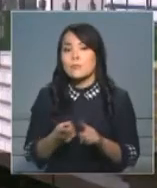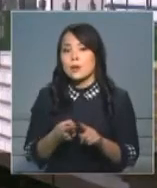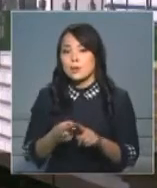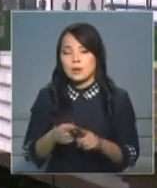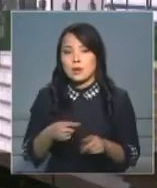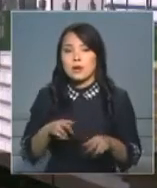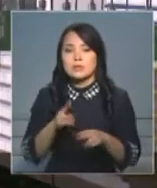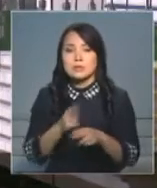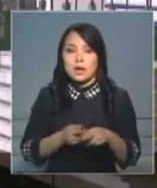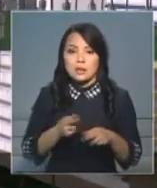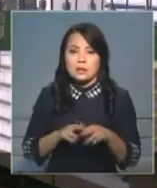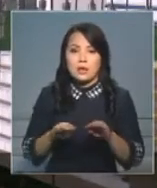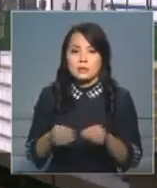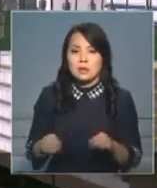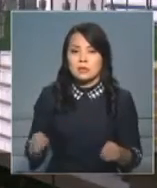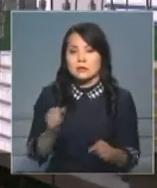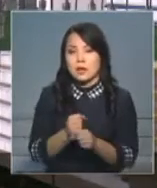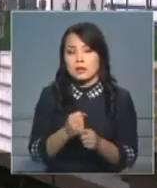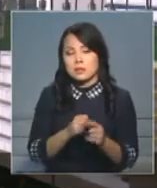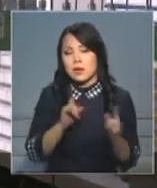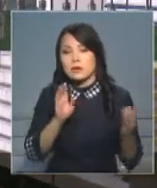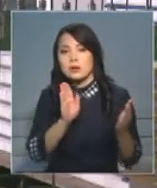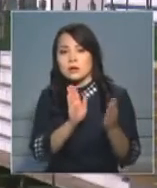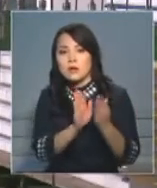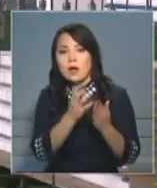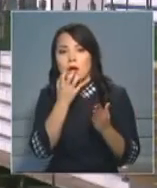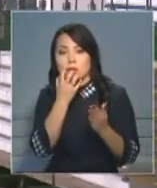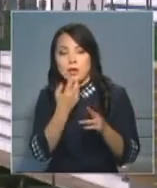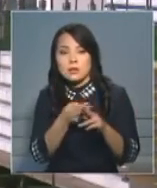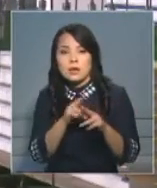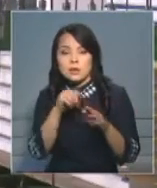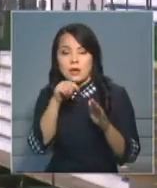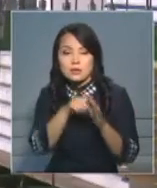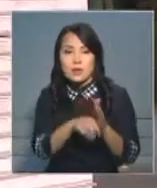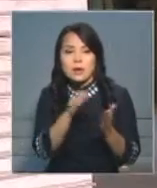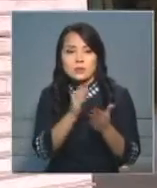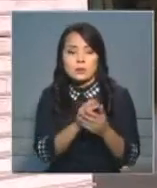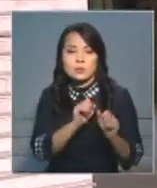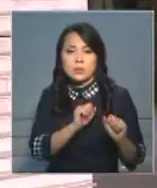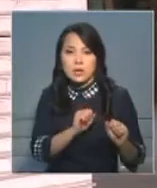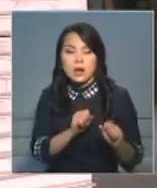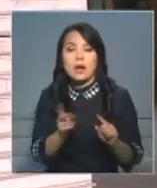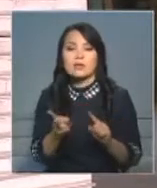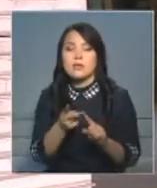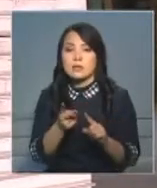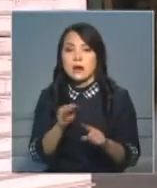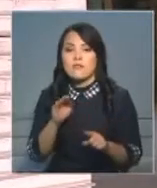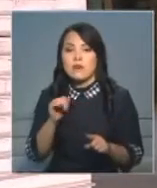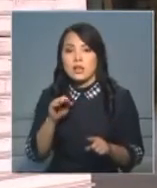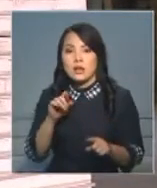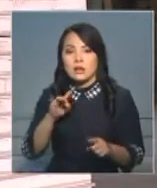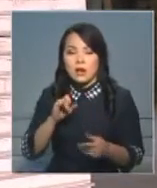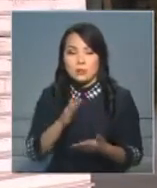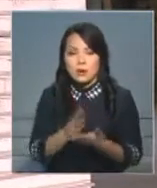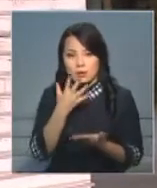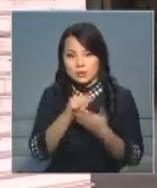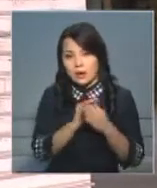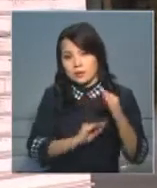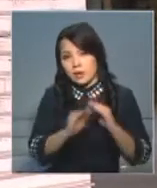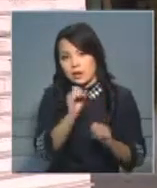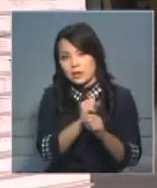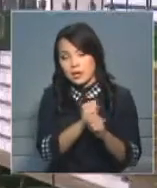қаңылтырмен қапталған, ортасында жылтықшы пенопласттан жасалған. Сосын екіншісі фанерамен қапталған. Бұл бізде астанда